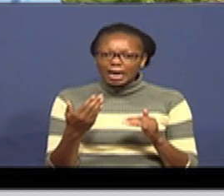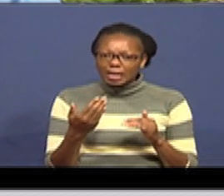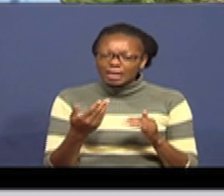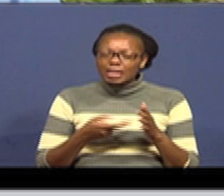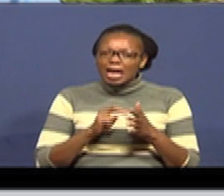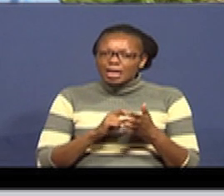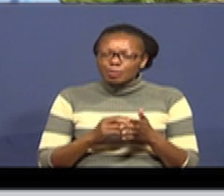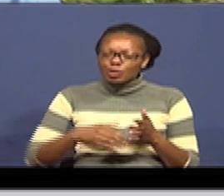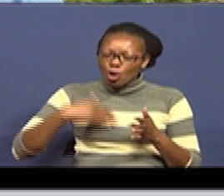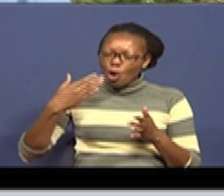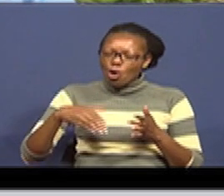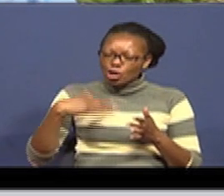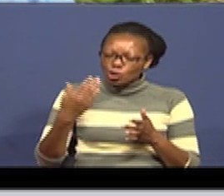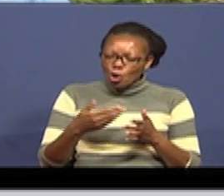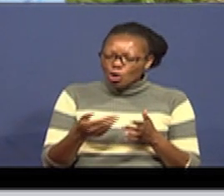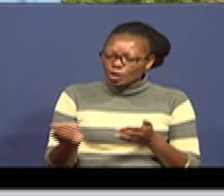kwenye greenhouse